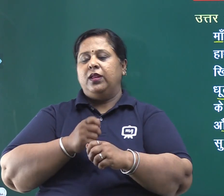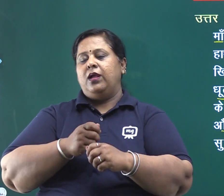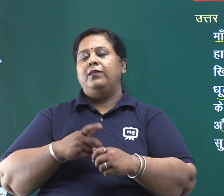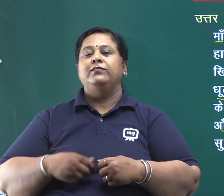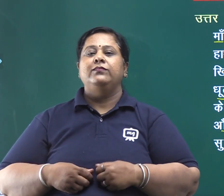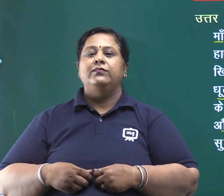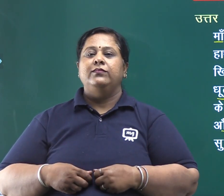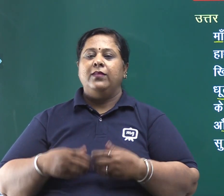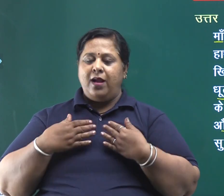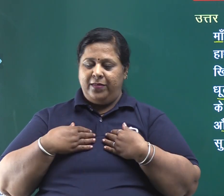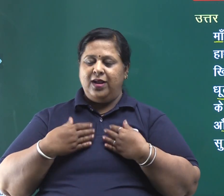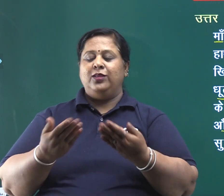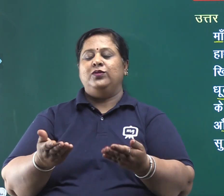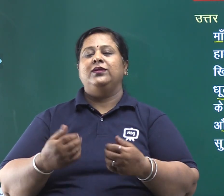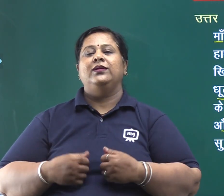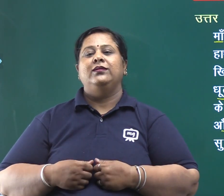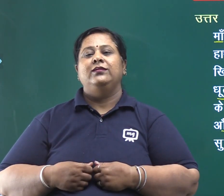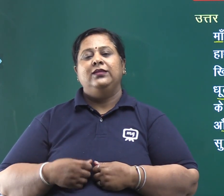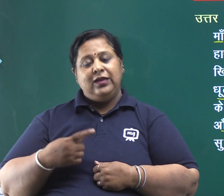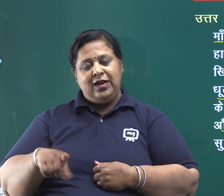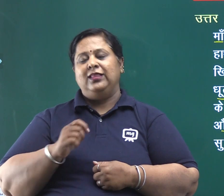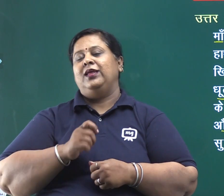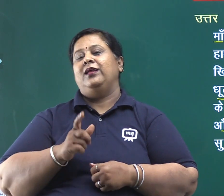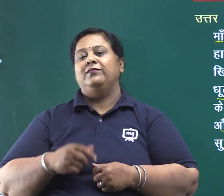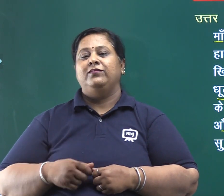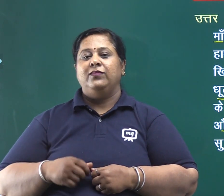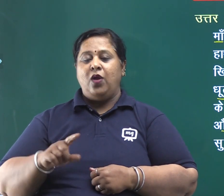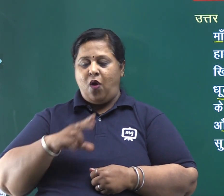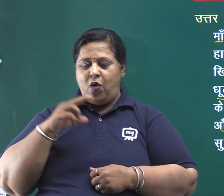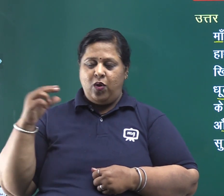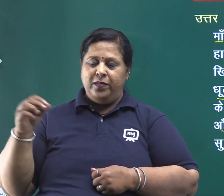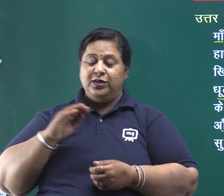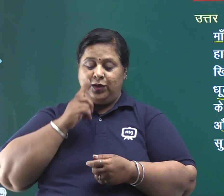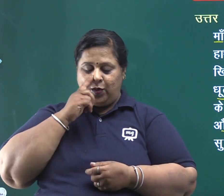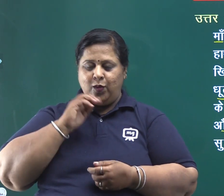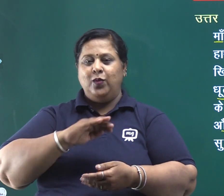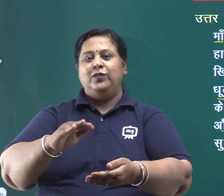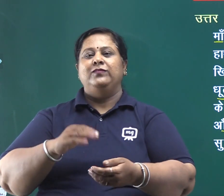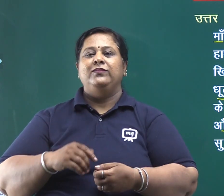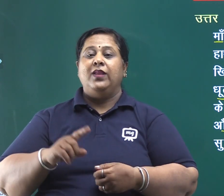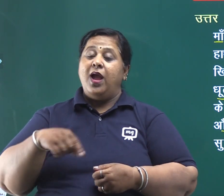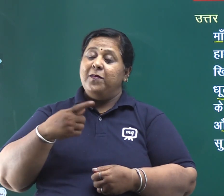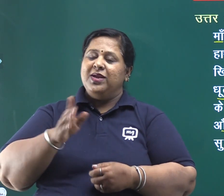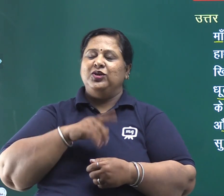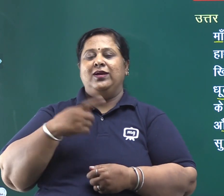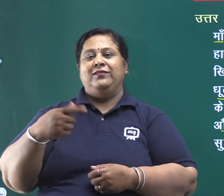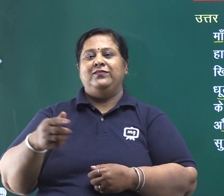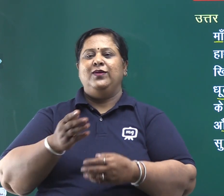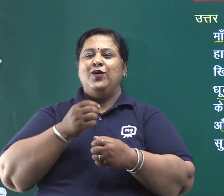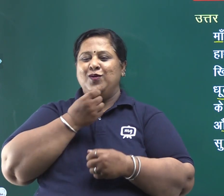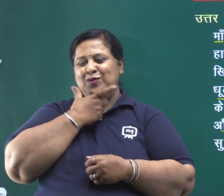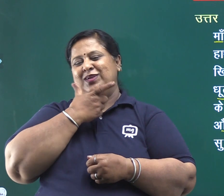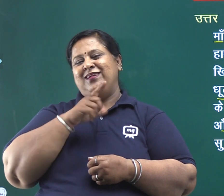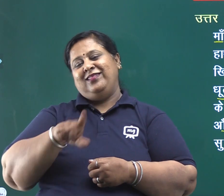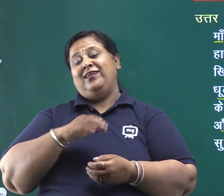काम अपने हाथों से करती है और बच्ची को हमेशा खुश